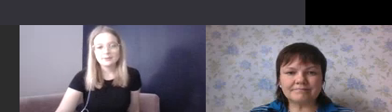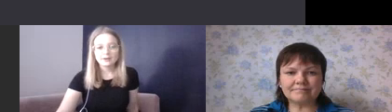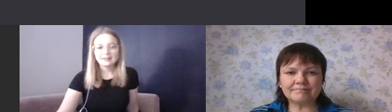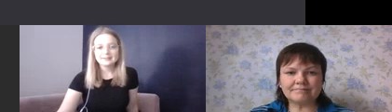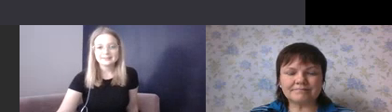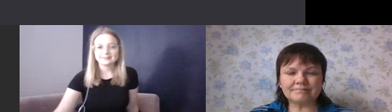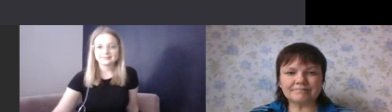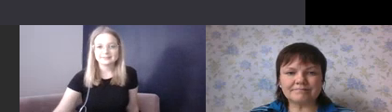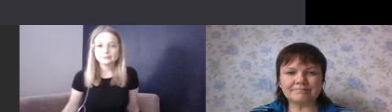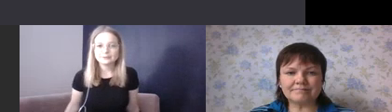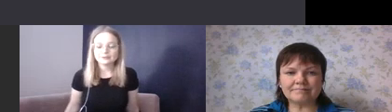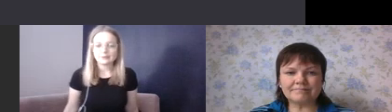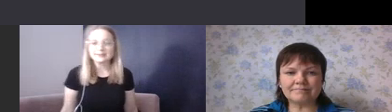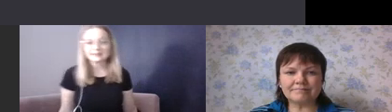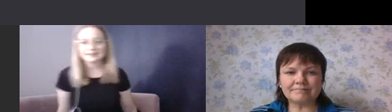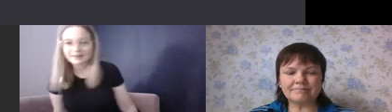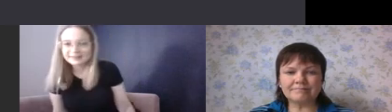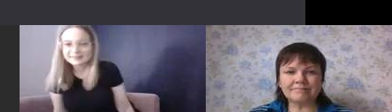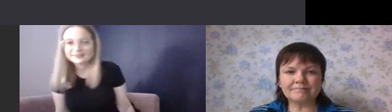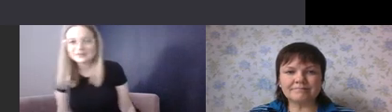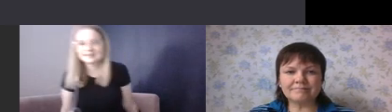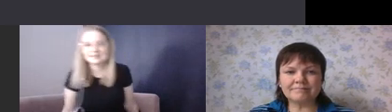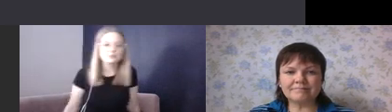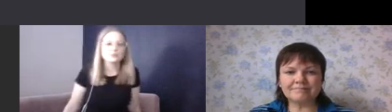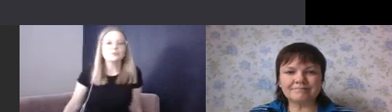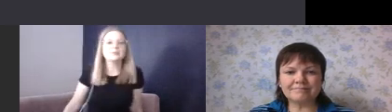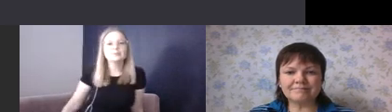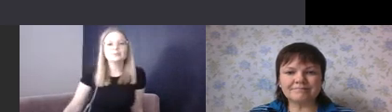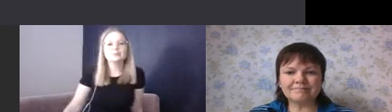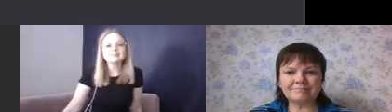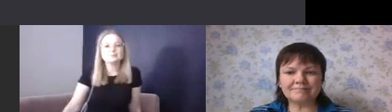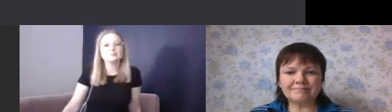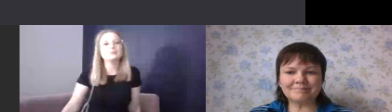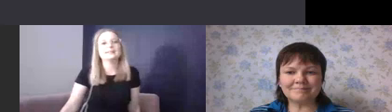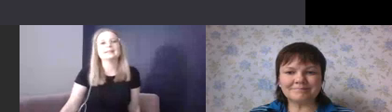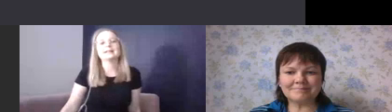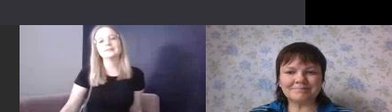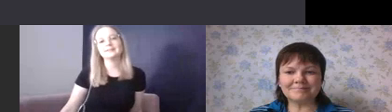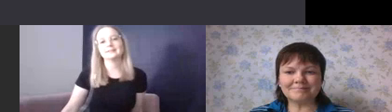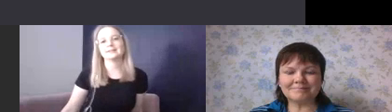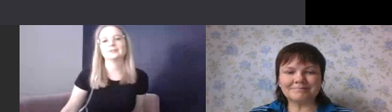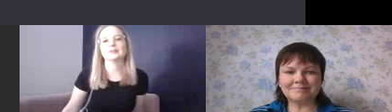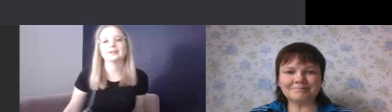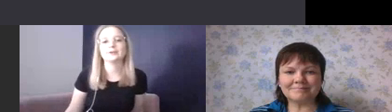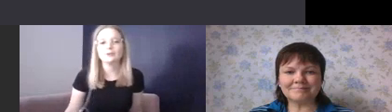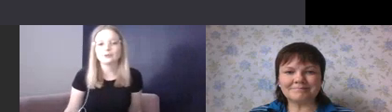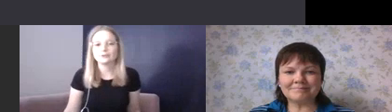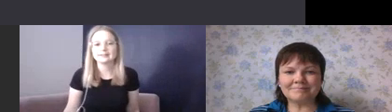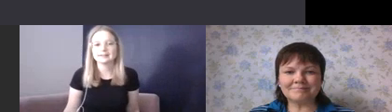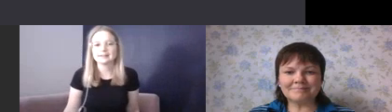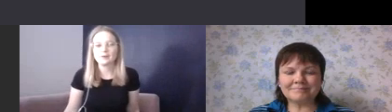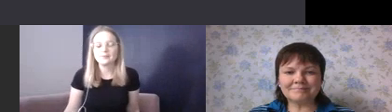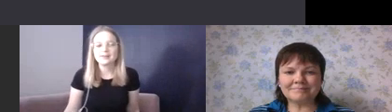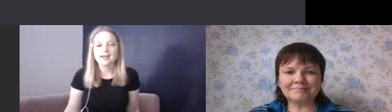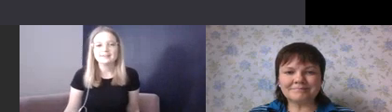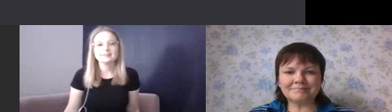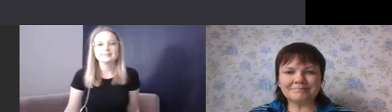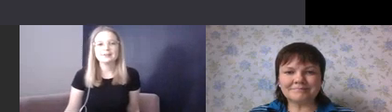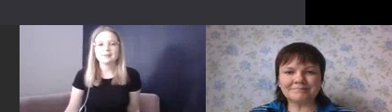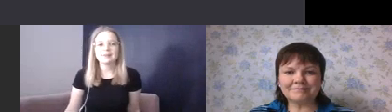me oleme vaikselt jõudnud oma ringiga nii-öelda lõpu sihtpunkti, et võtta natuke kokku see